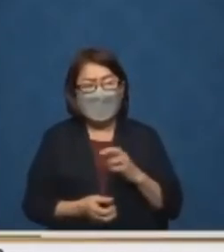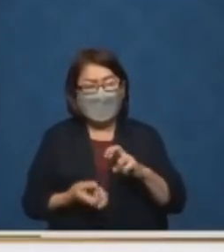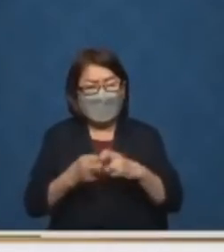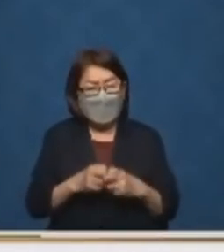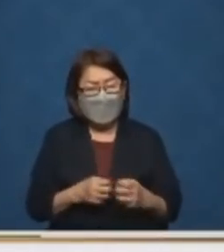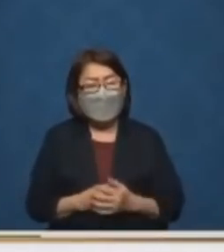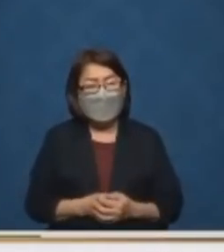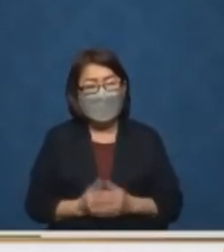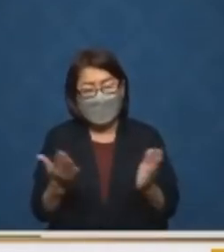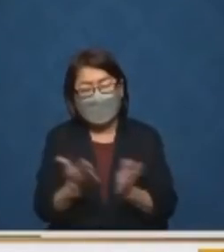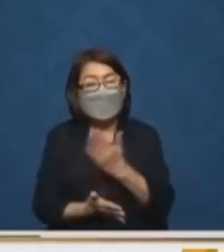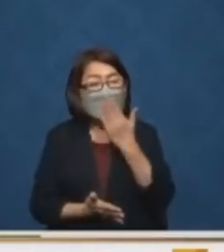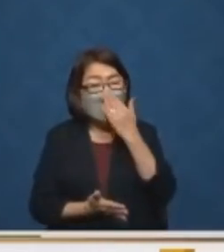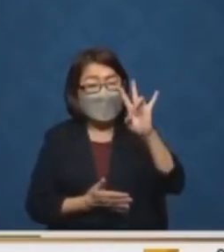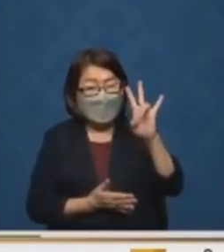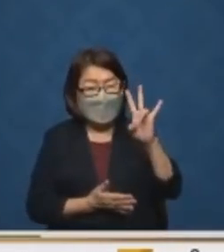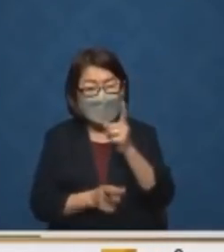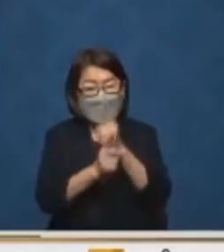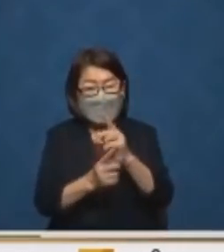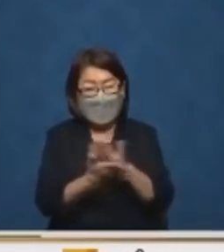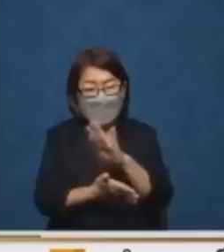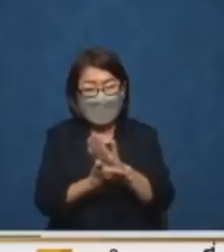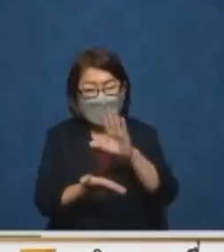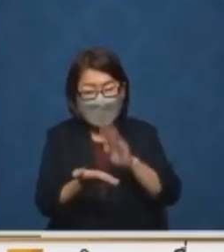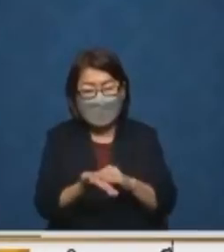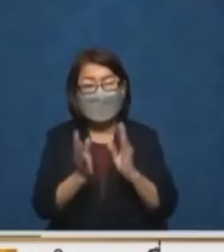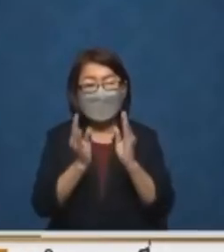สุดท้ายหนาเจ็หน้าเจ็ของเอกสารมนทกการประชุม